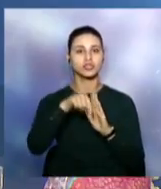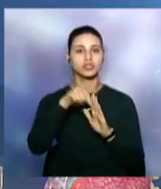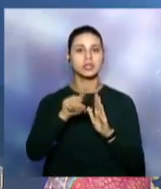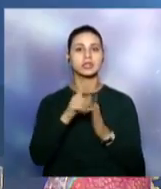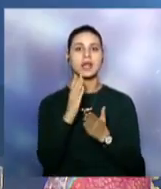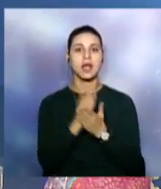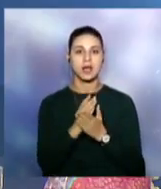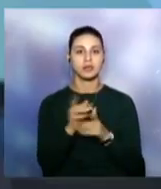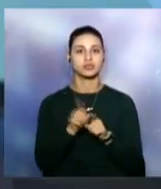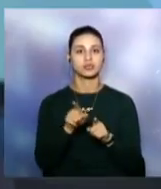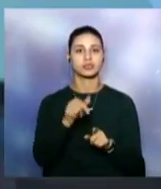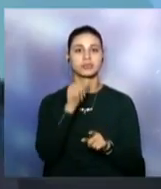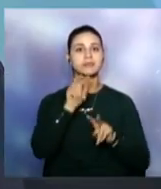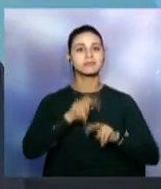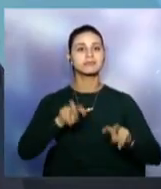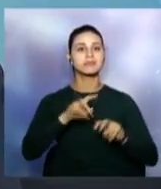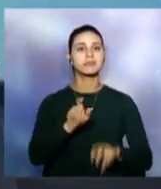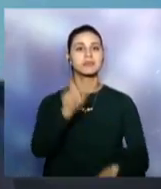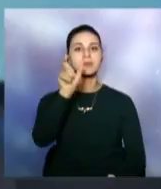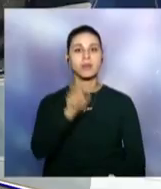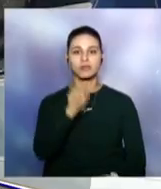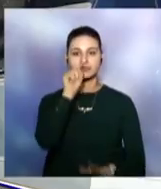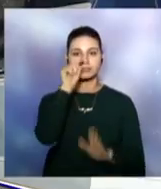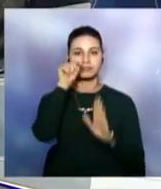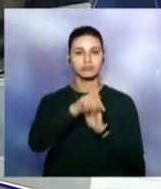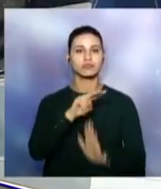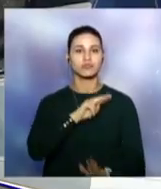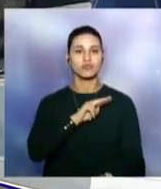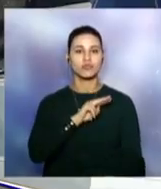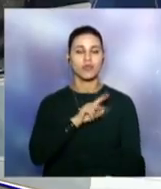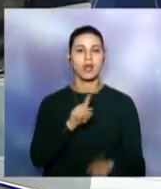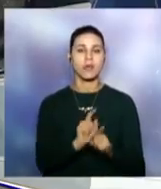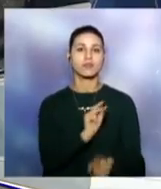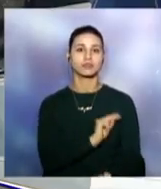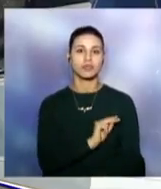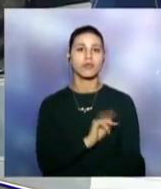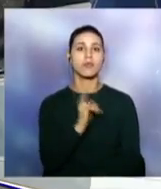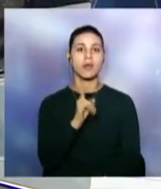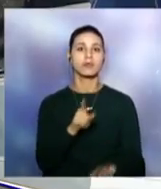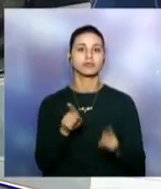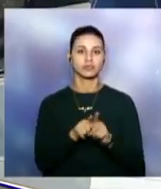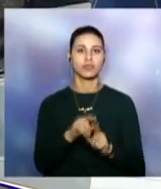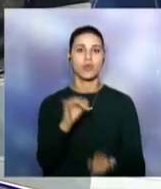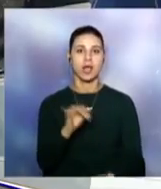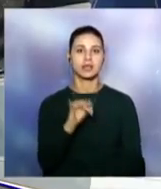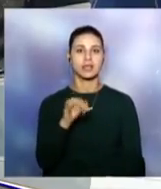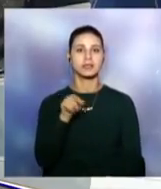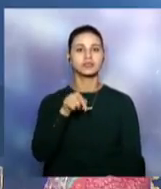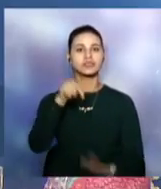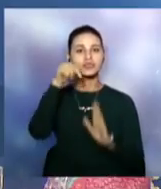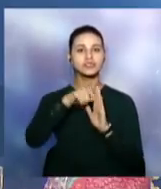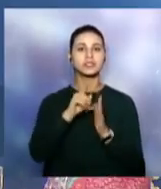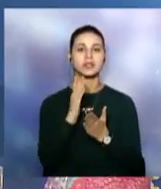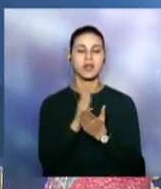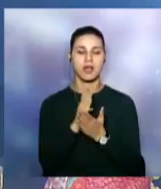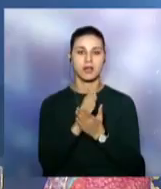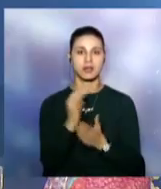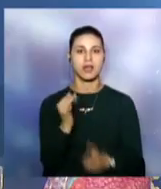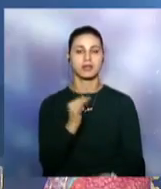ნახო. როგორც თქვენ ათვალიერებთ, ბატონო მერაბ, შიგნიდან, როგორც თქვენ მუშაობთ შიგნით, ხო, გარედან განაკვეთის